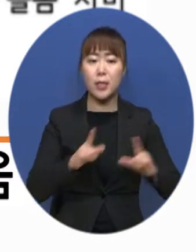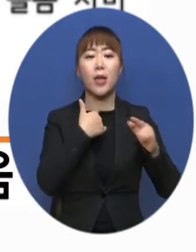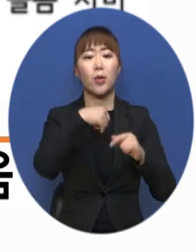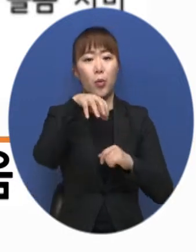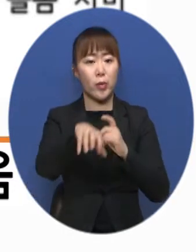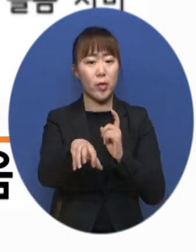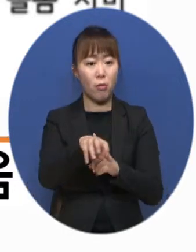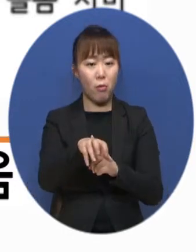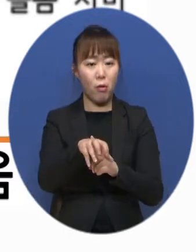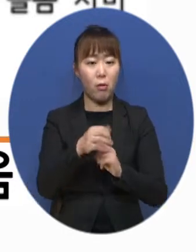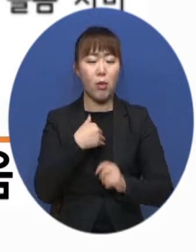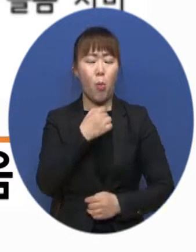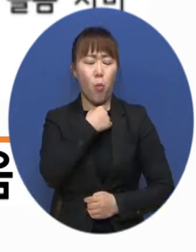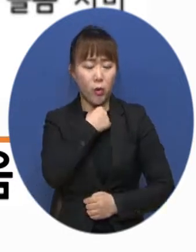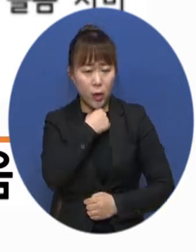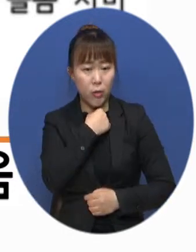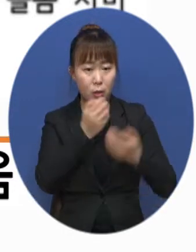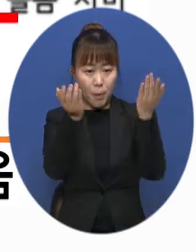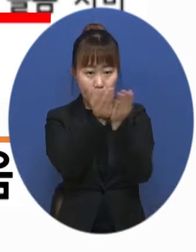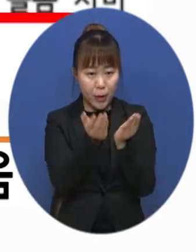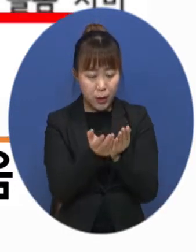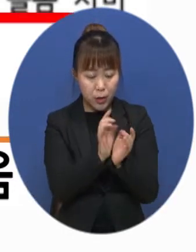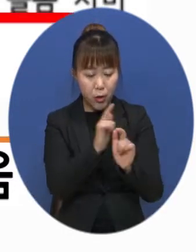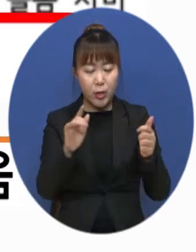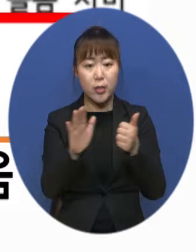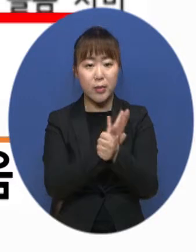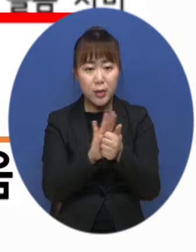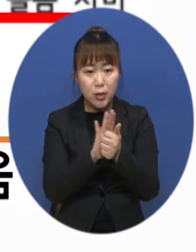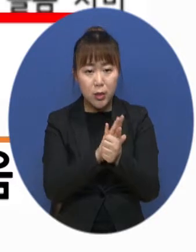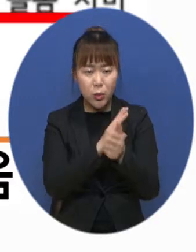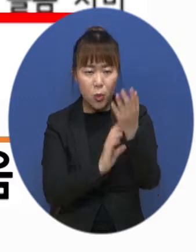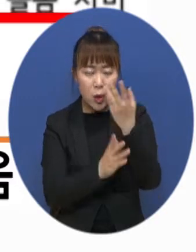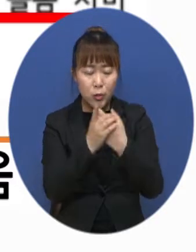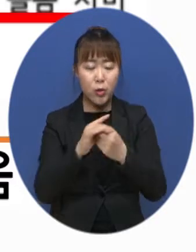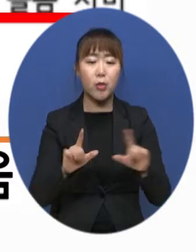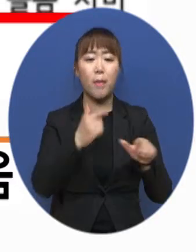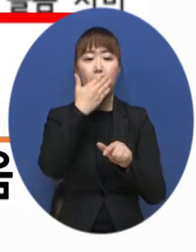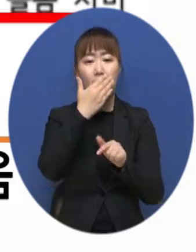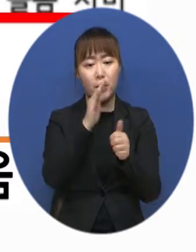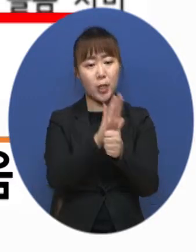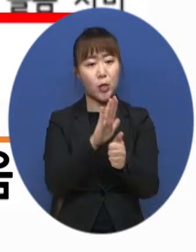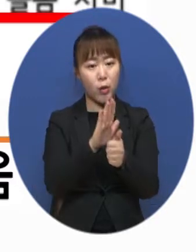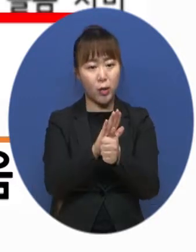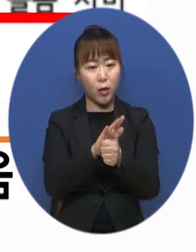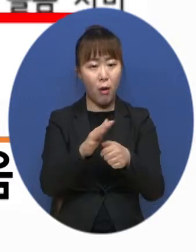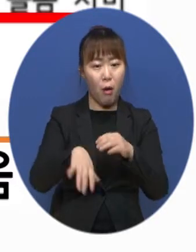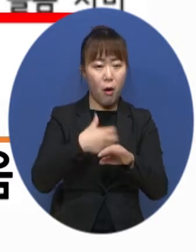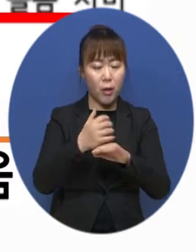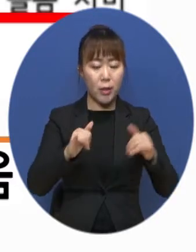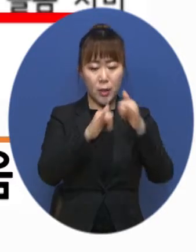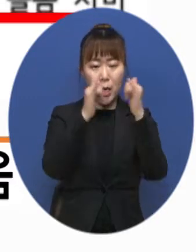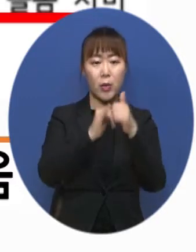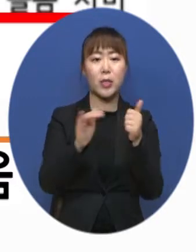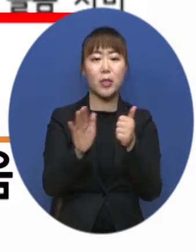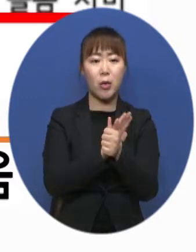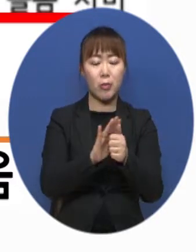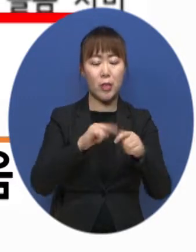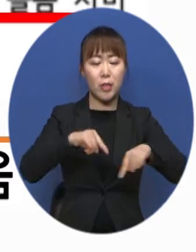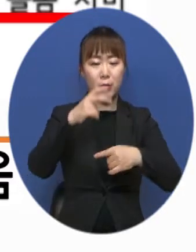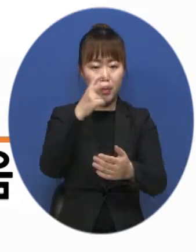곳에서 본인의 욕구에 맞는 다양한 서비스를 통합적으로 누릴 수 있도록 지원하는 혁신적 사회 서비스